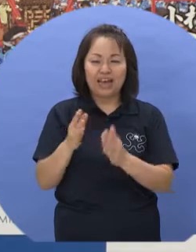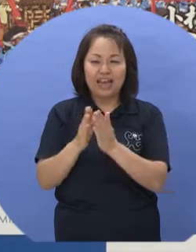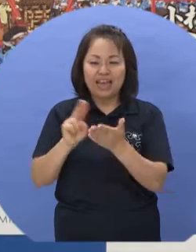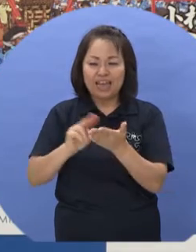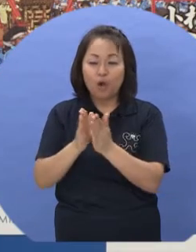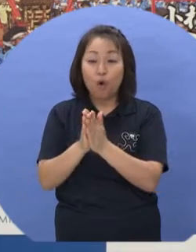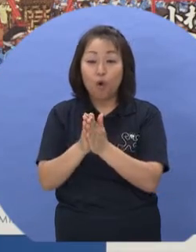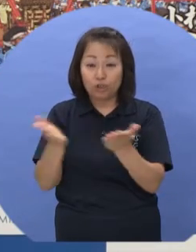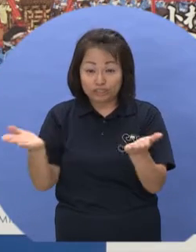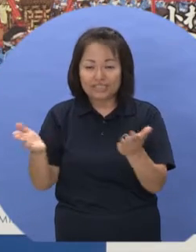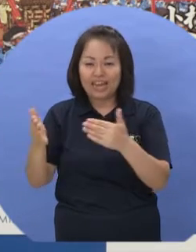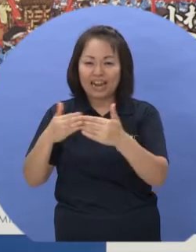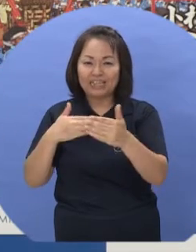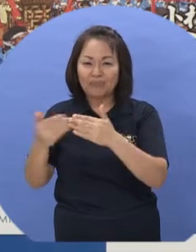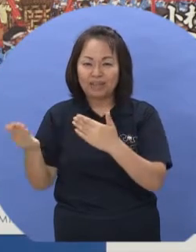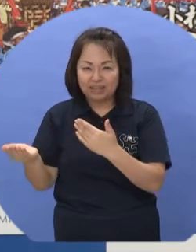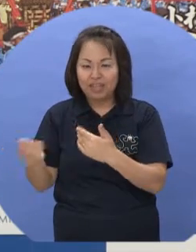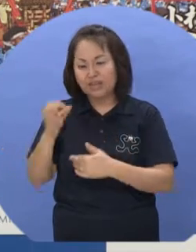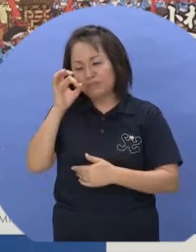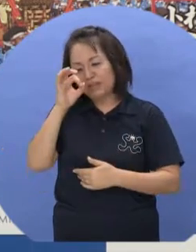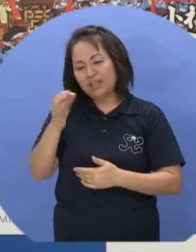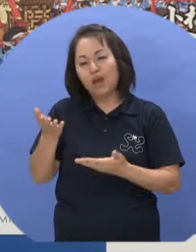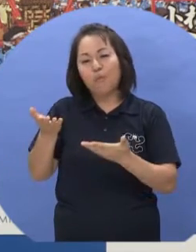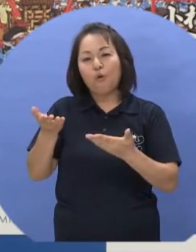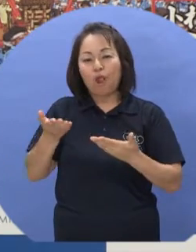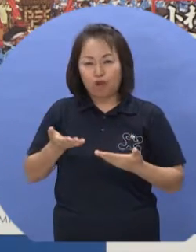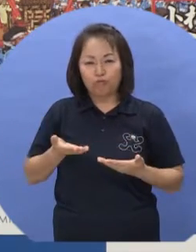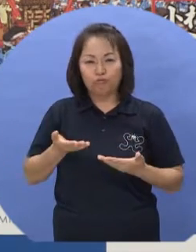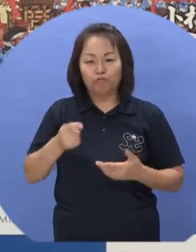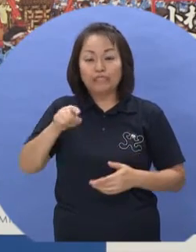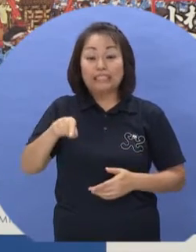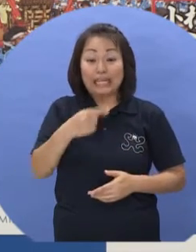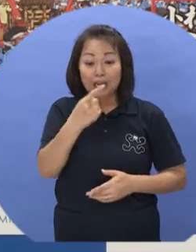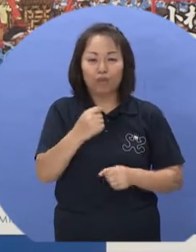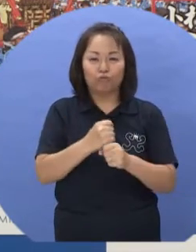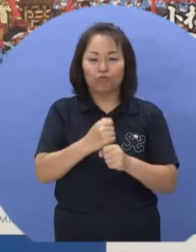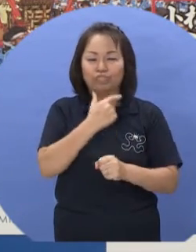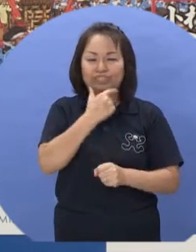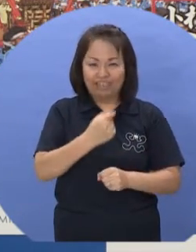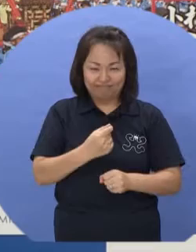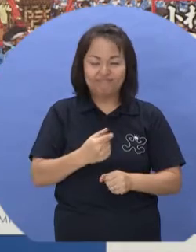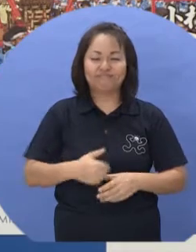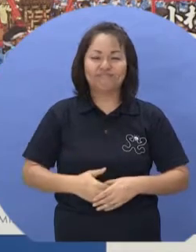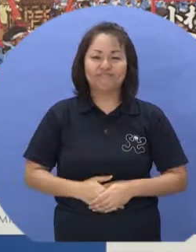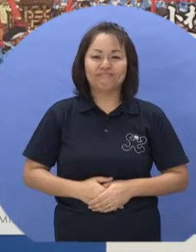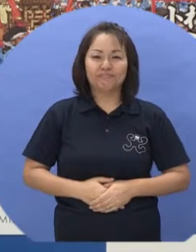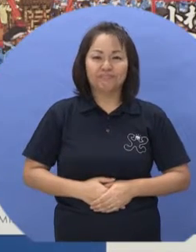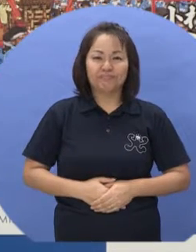そうした機会につなげていきたいというふうに考えているところであります。あと